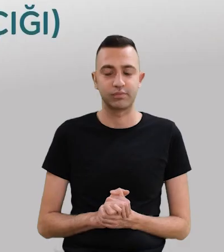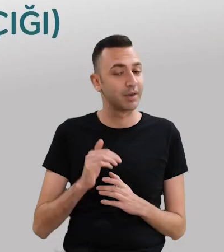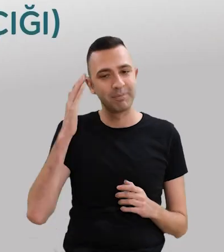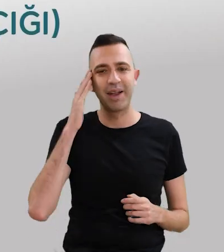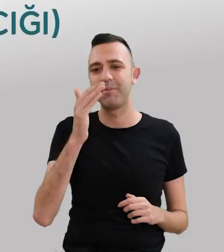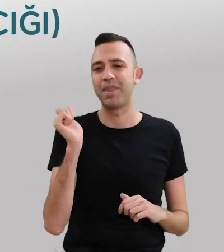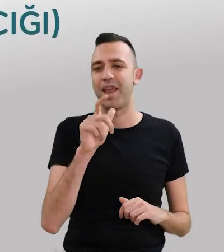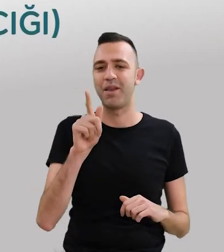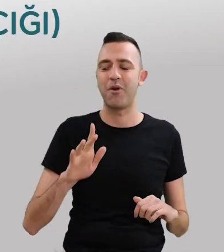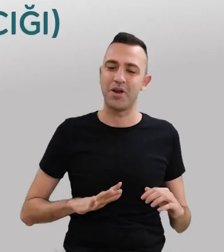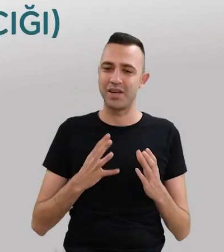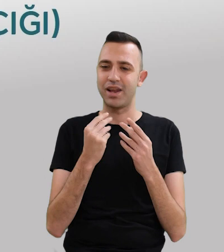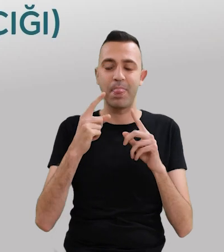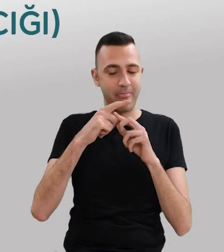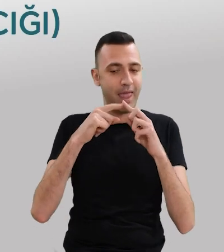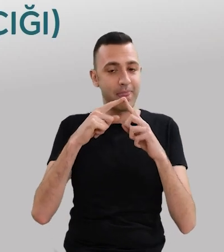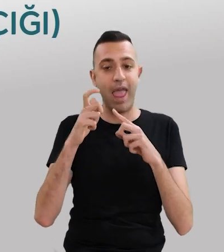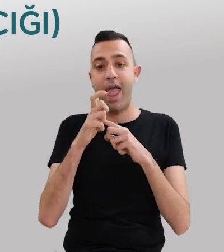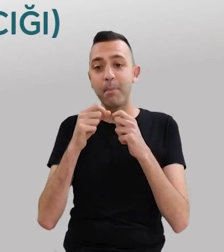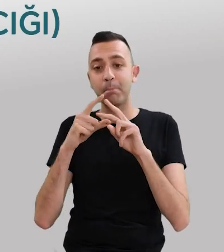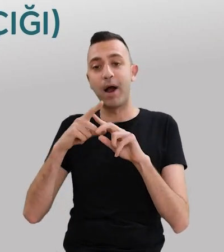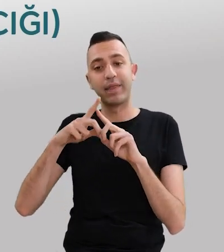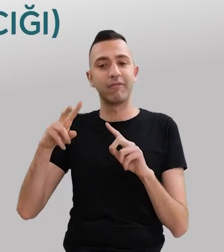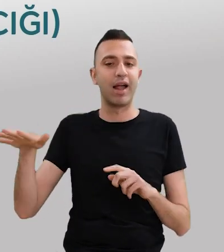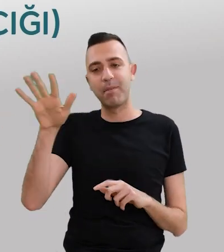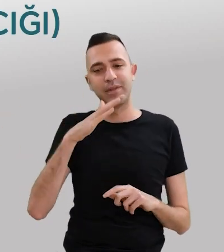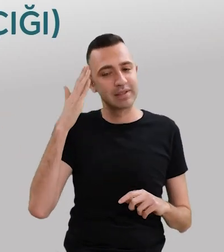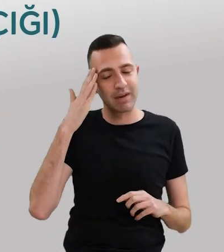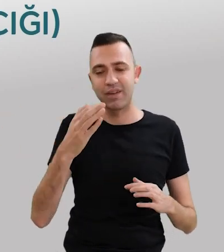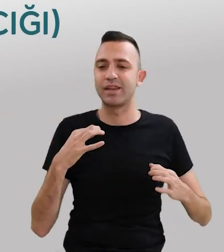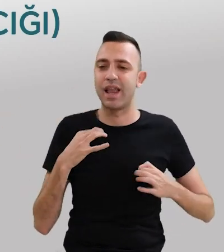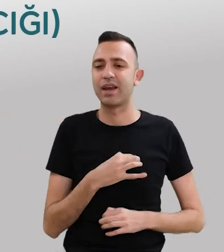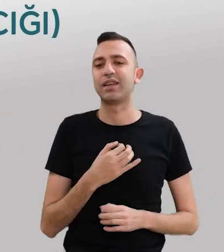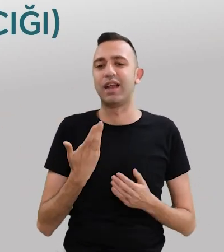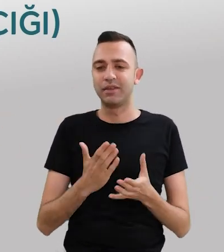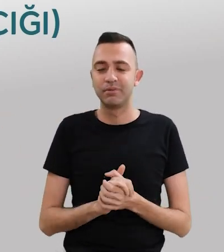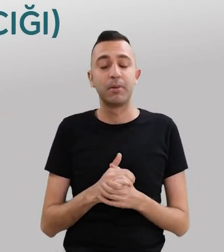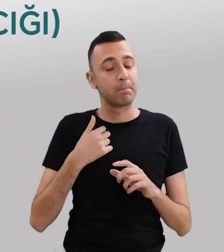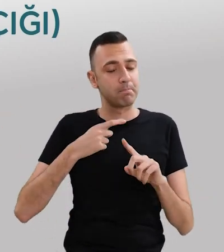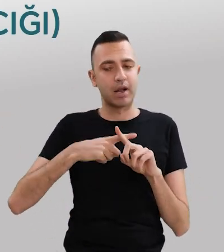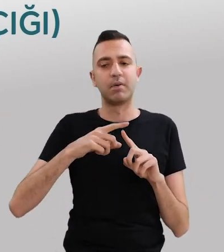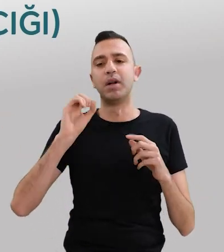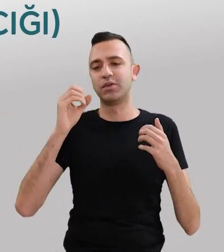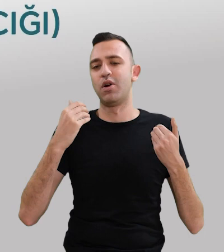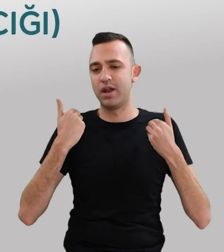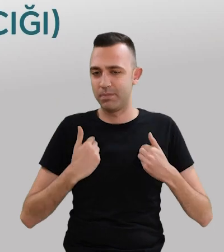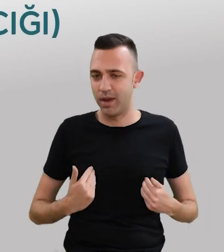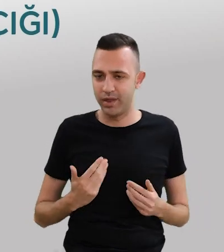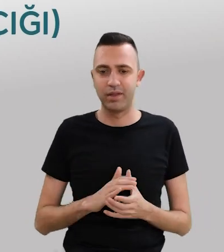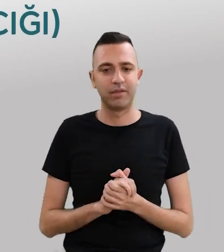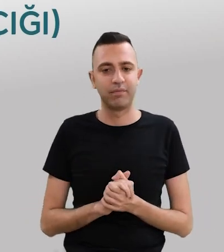merhaba değerli öğrenciler TRT 1 TV den hepinize sevgiler selamlar ben matematik öğretmenimiz Ahmet Yasir Şahin